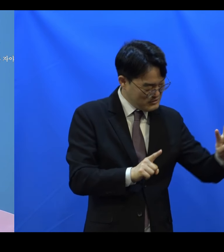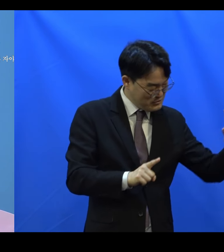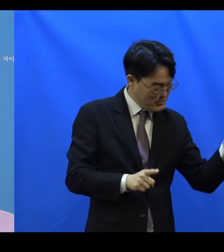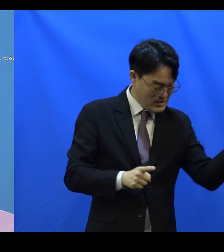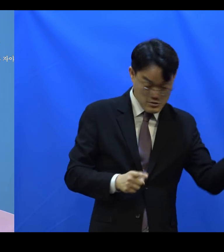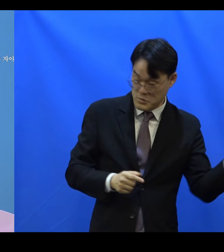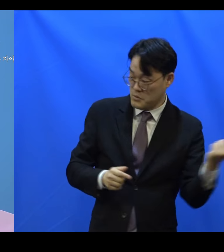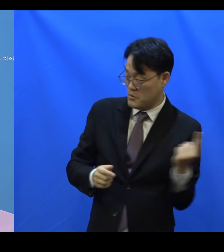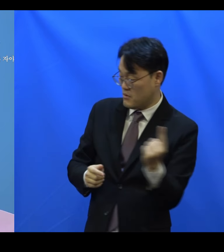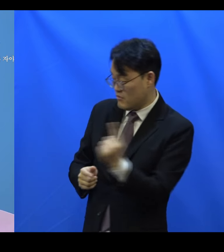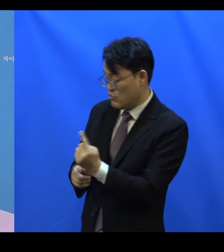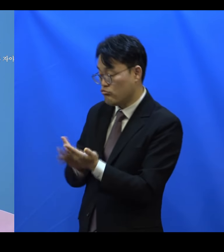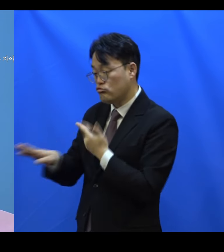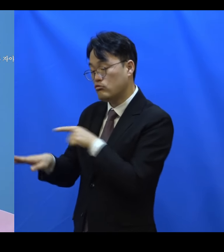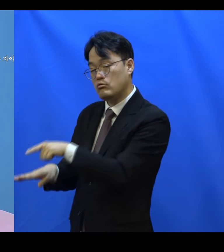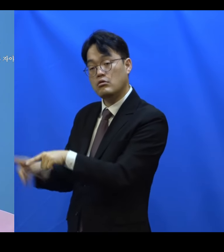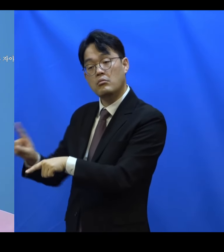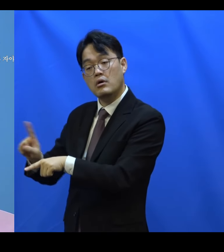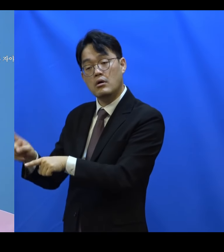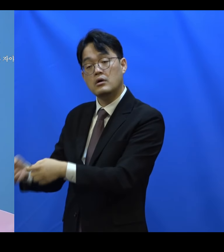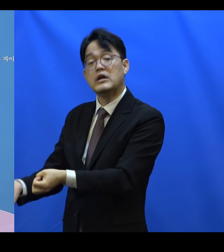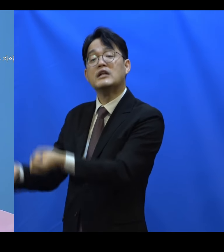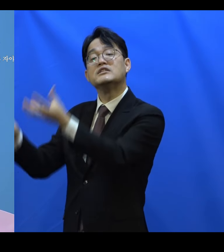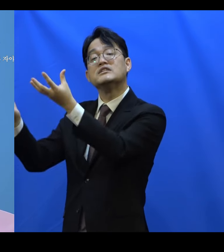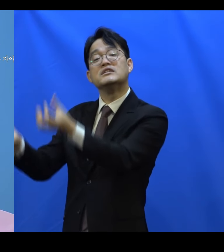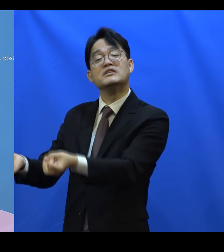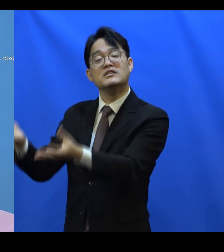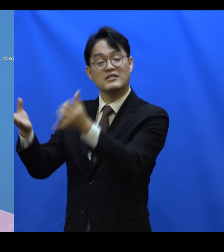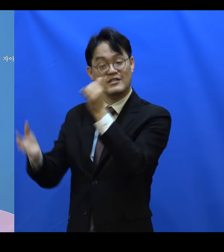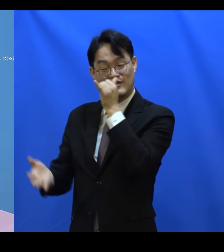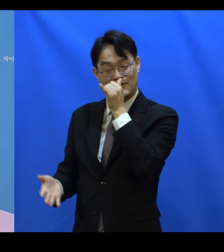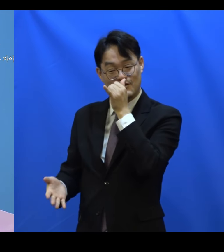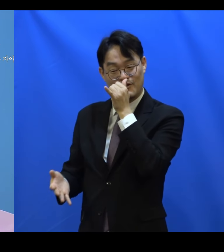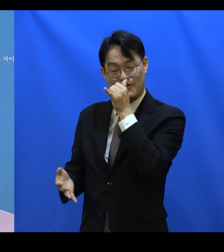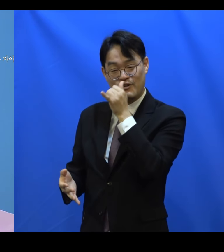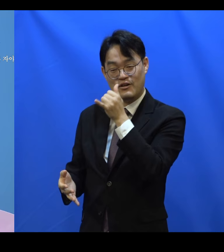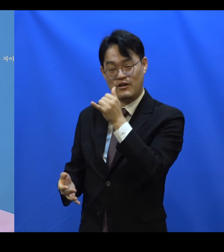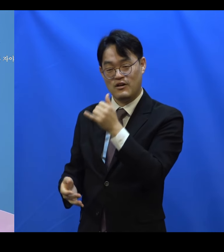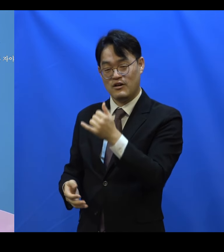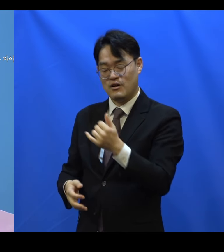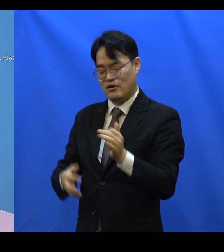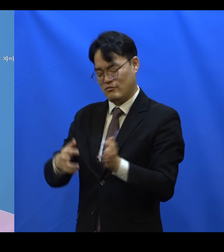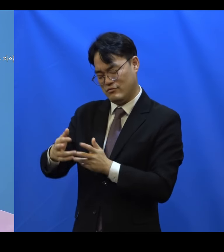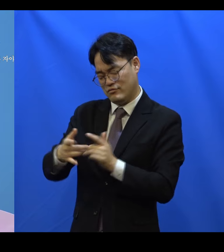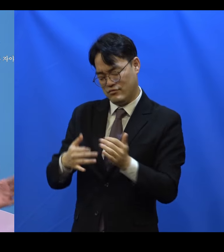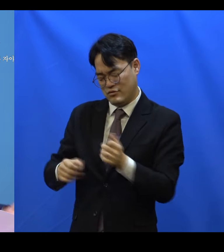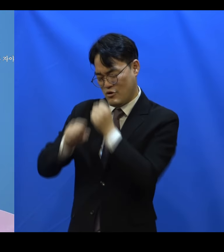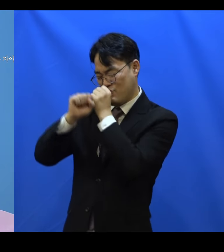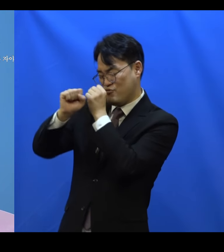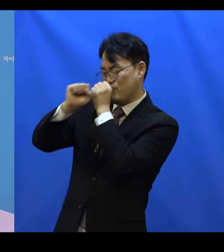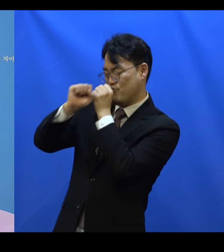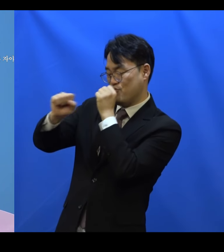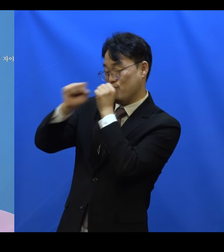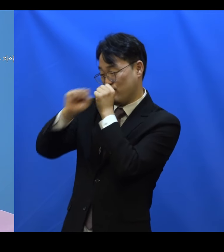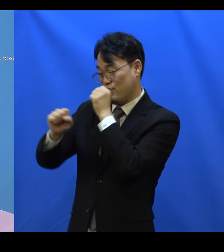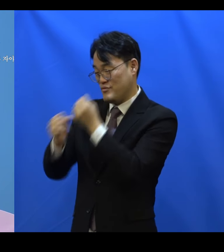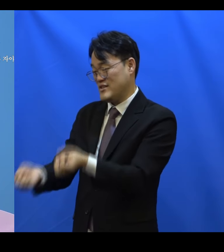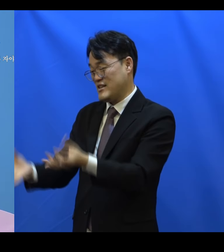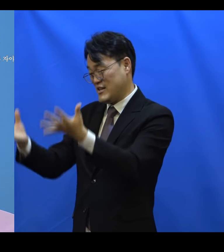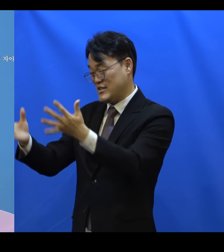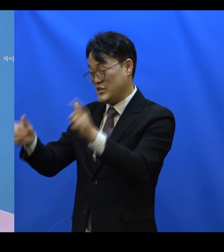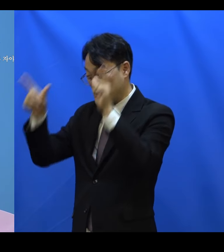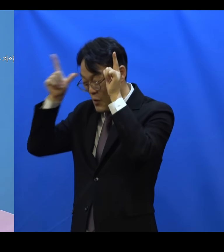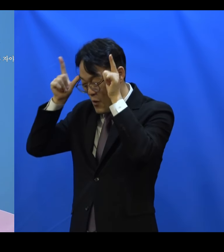춤을 춥니다. 큰 아들은 초대를 받았지만 거절합니다. 그런 잔치의 즐거움의 바깥에